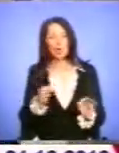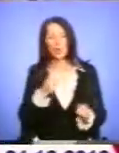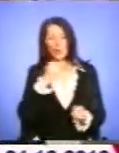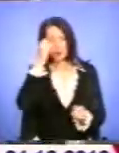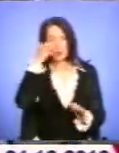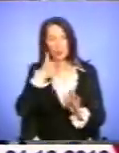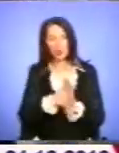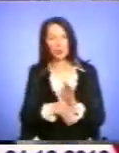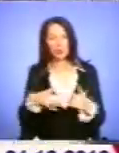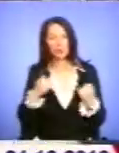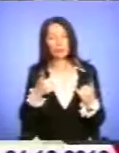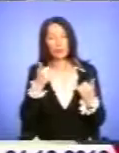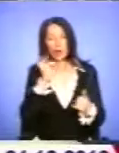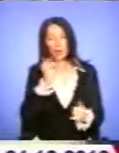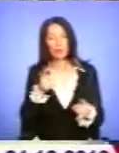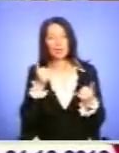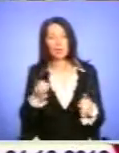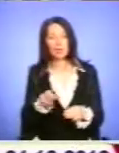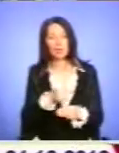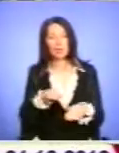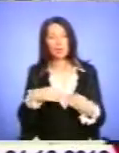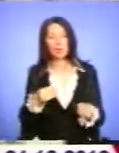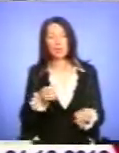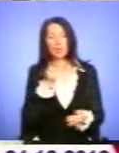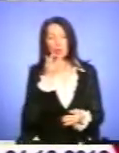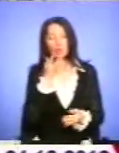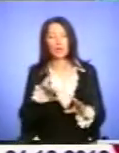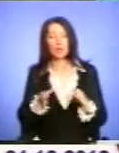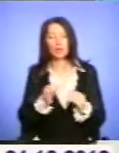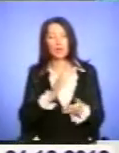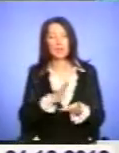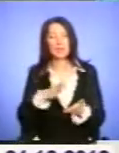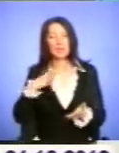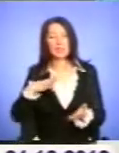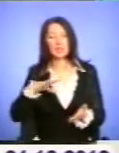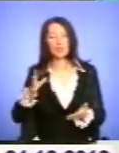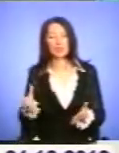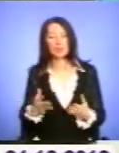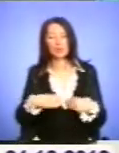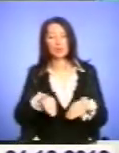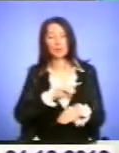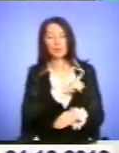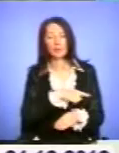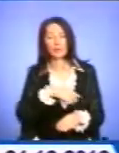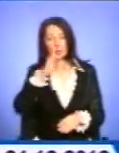наразі лікування дає позитивні результати. Тож є надія, що спільними зусиллями хлопчикові вдасться врятувати життя.